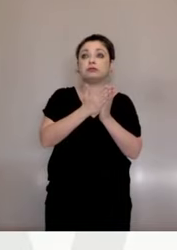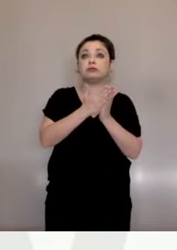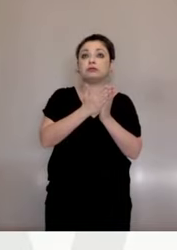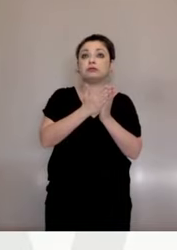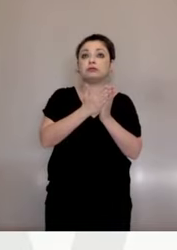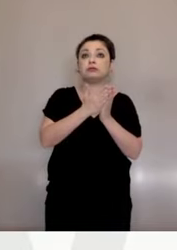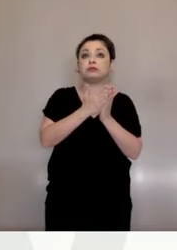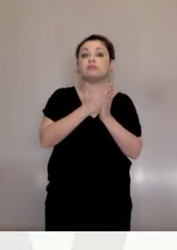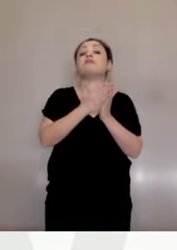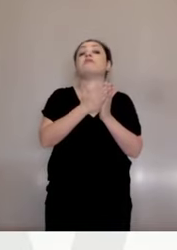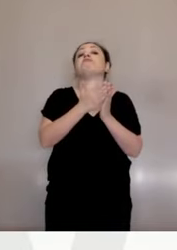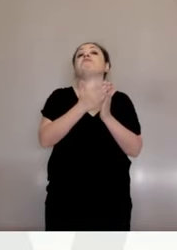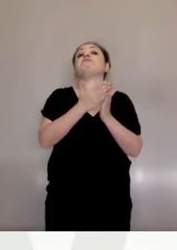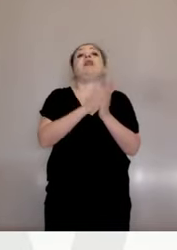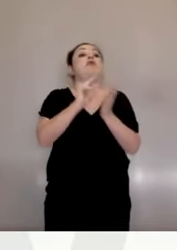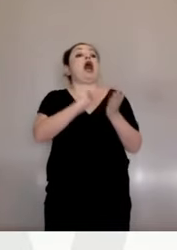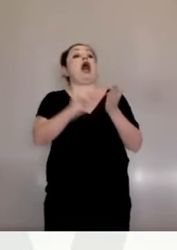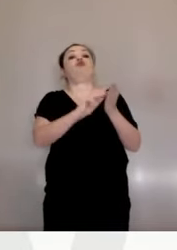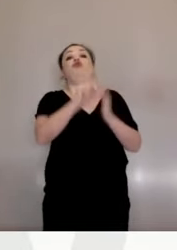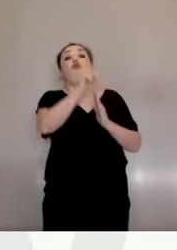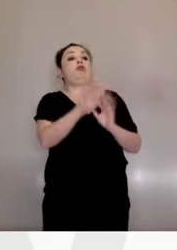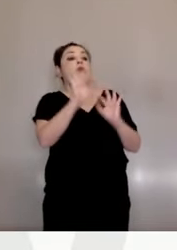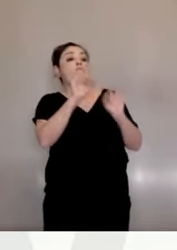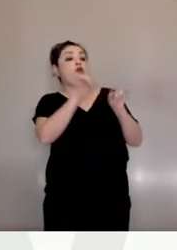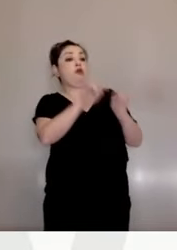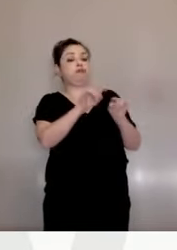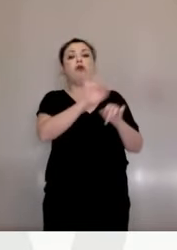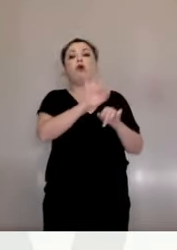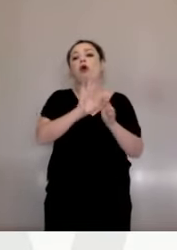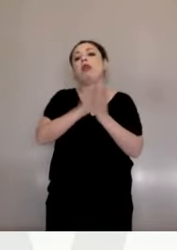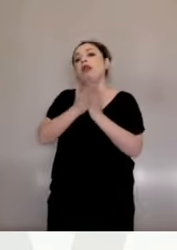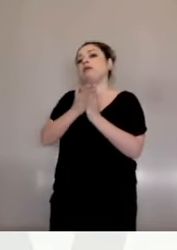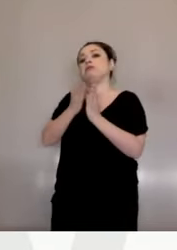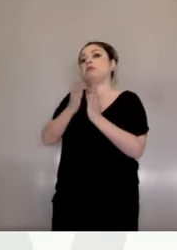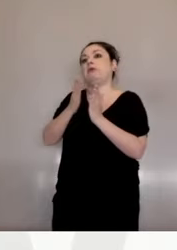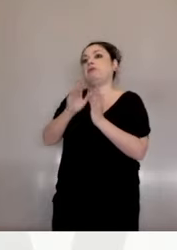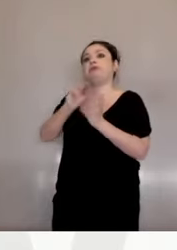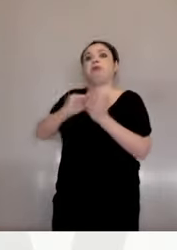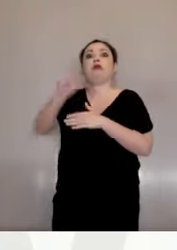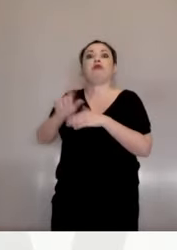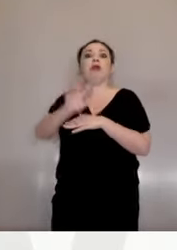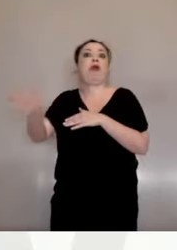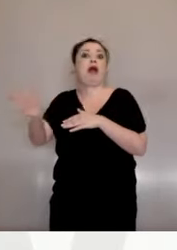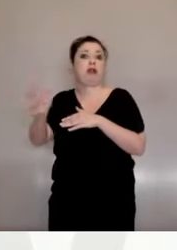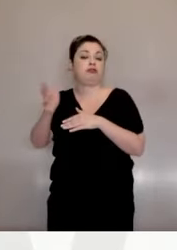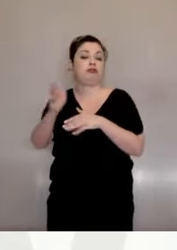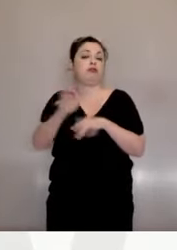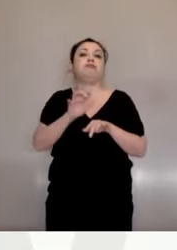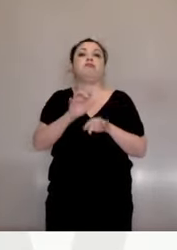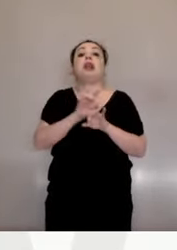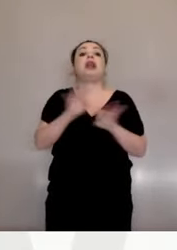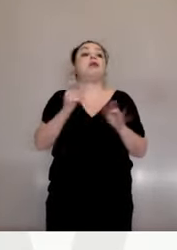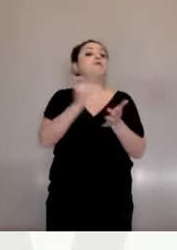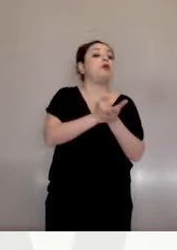Agamben piuttosto che un libro di Esposito. Ma